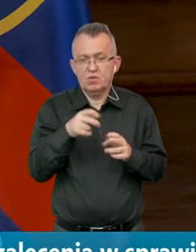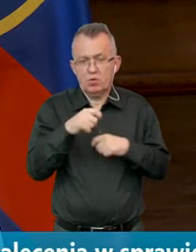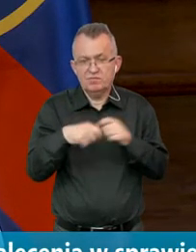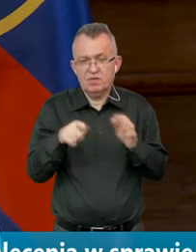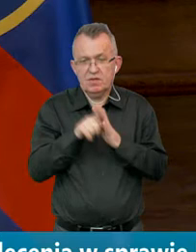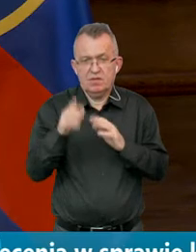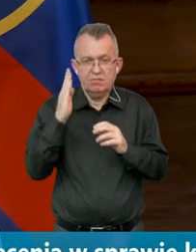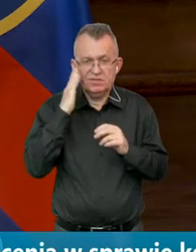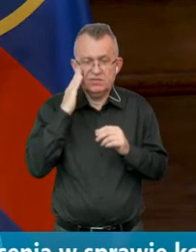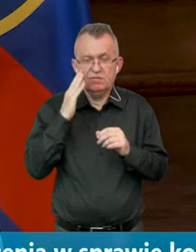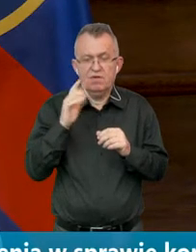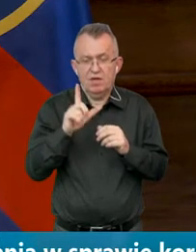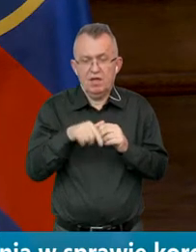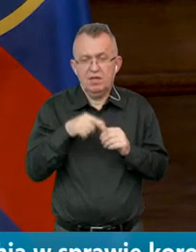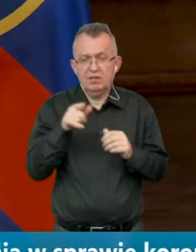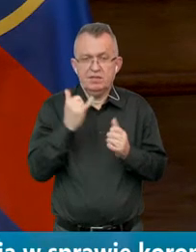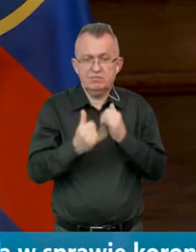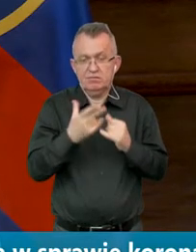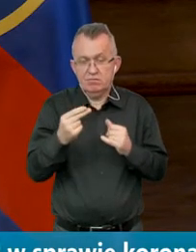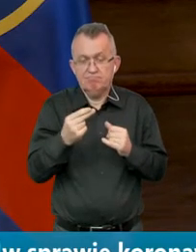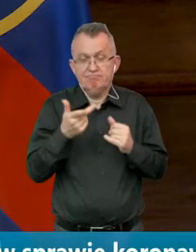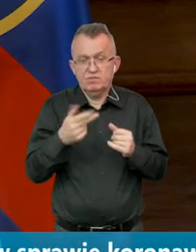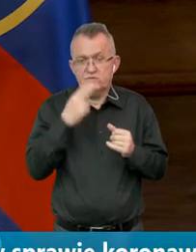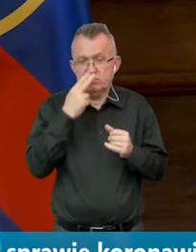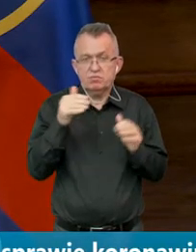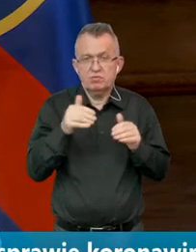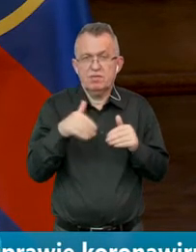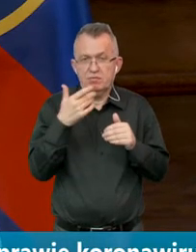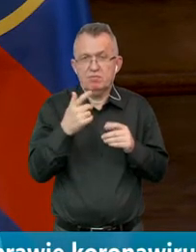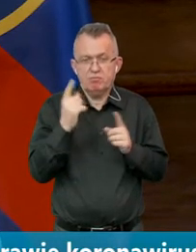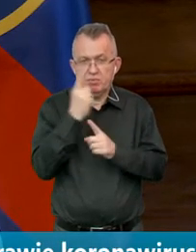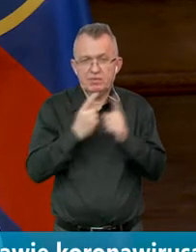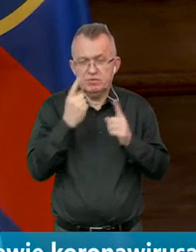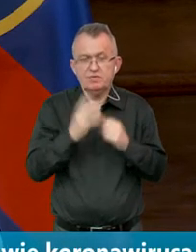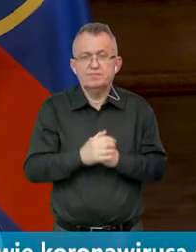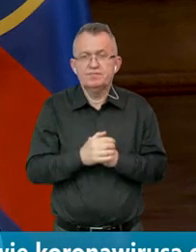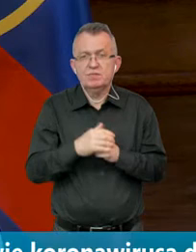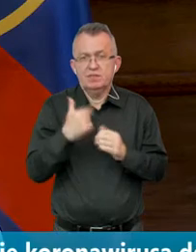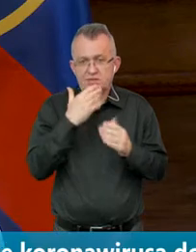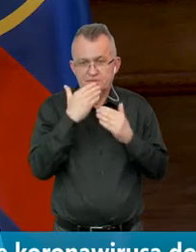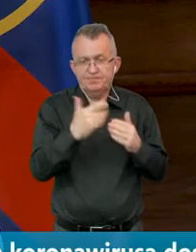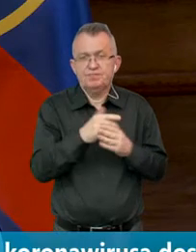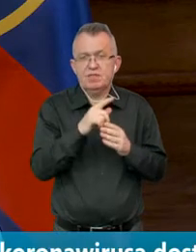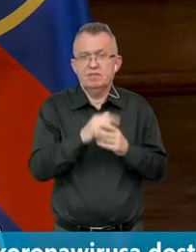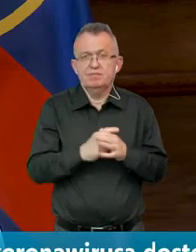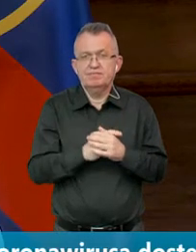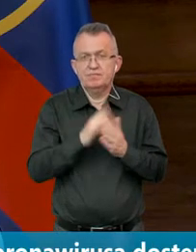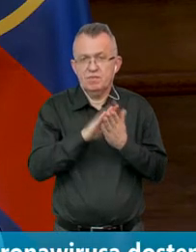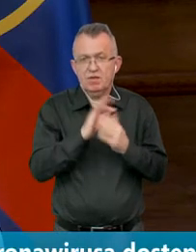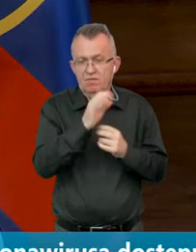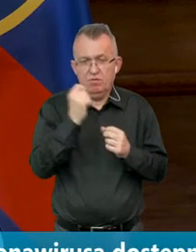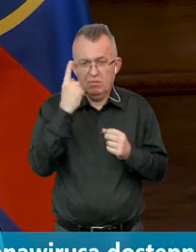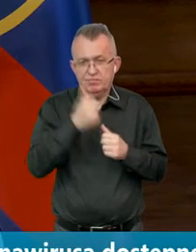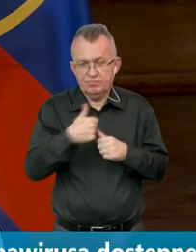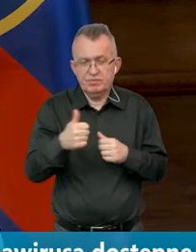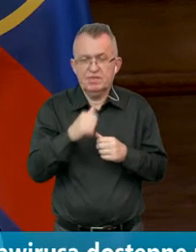dla mieszkańców, ale jeśli nawet nie, to myślę, że możemy nad tym wspólnie popracować. Także gratuluję pomysłu. Każda forma rekreacji